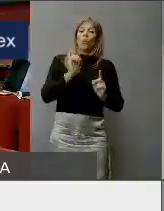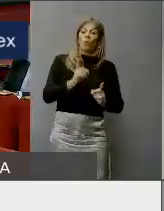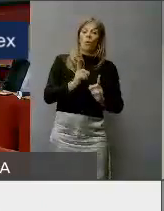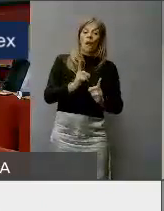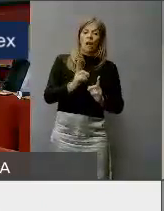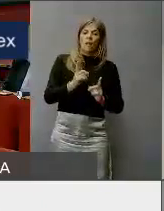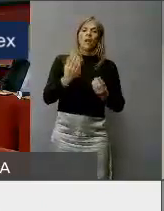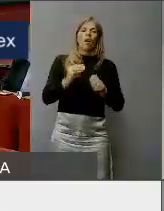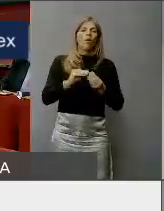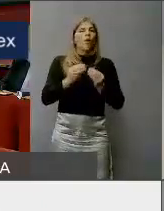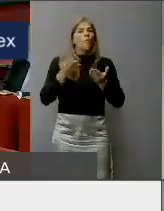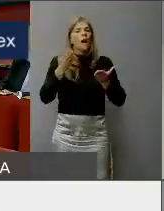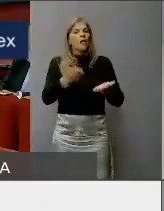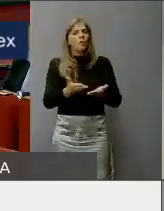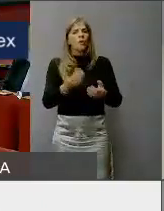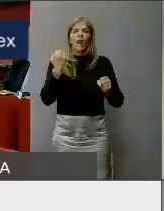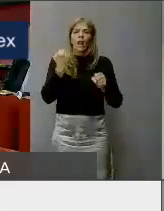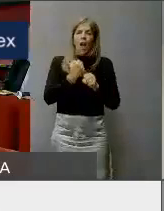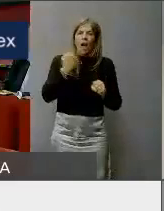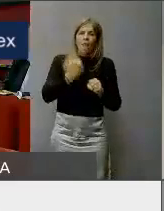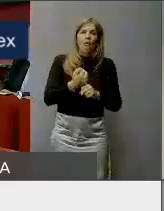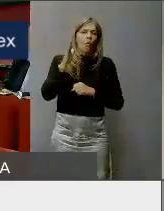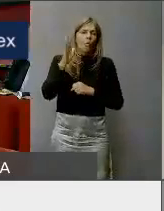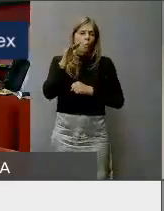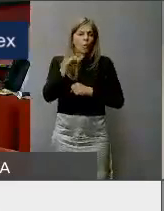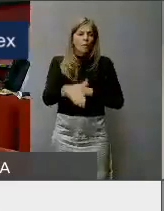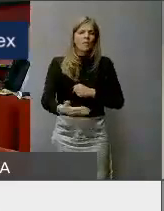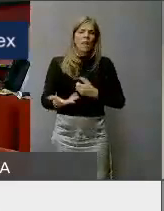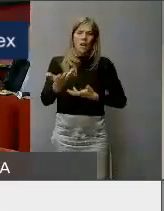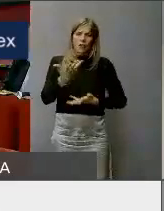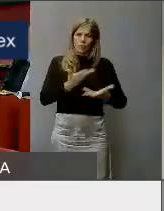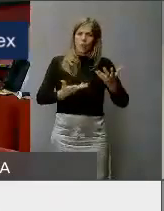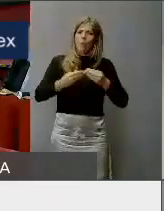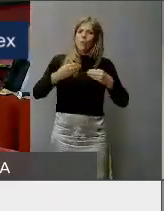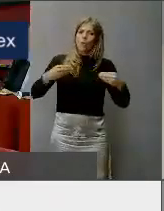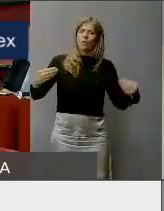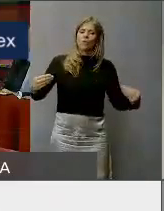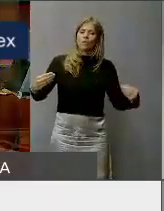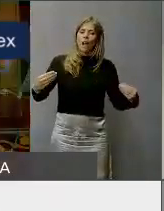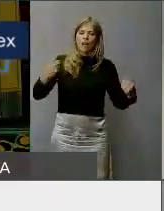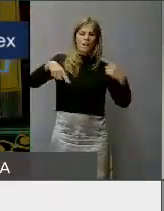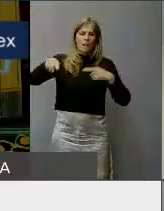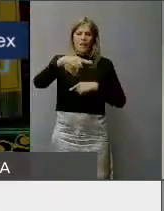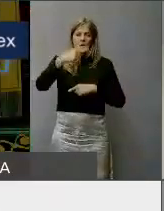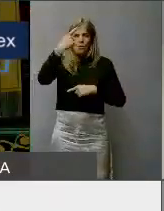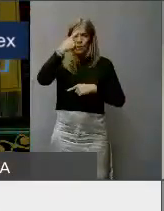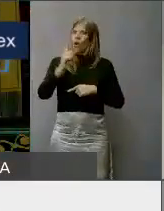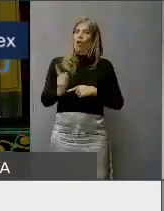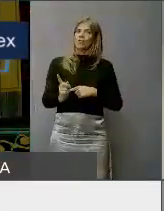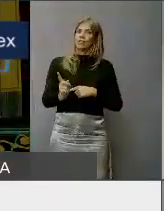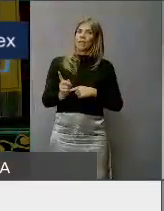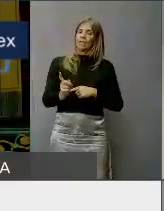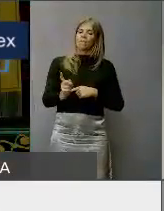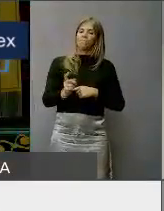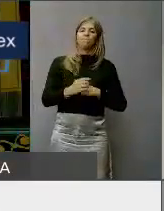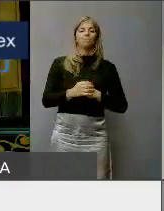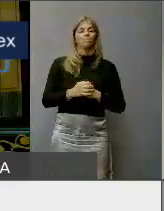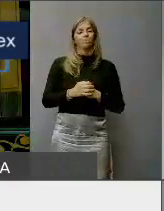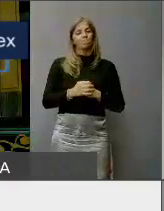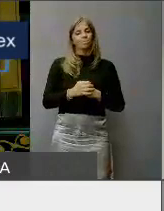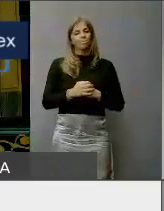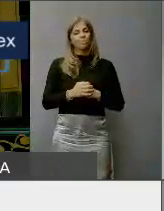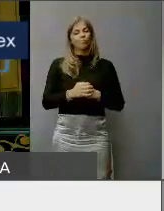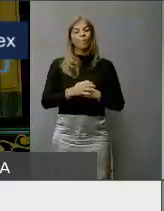costante quotidiana di cui purtroppo spesso si parla poco grazie grazie a lei non vedo altri